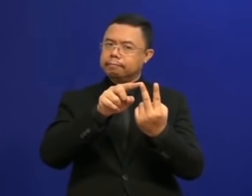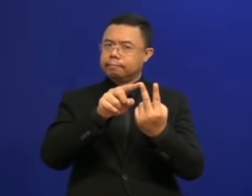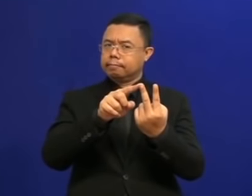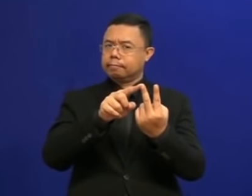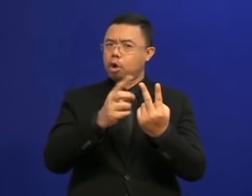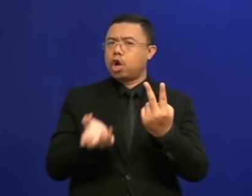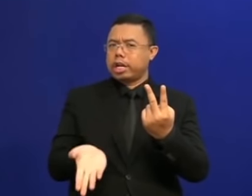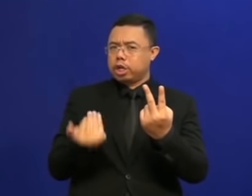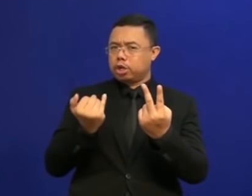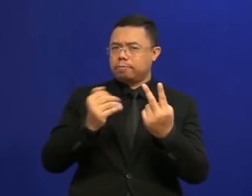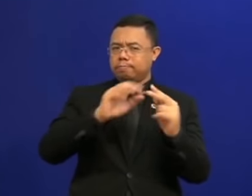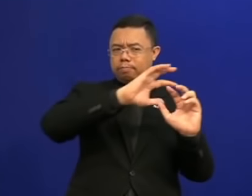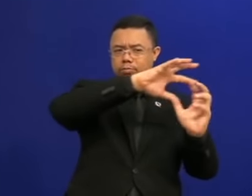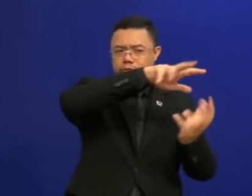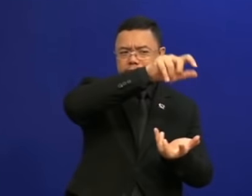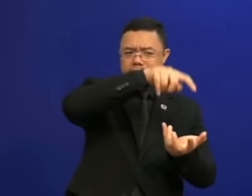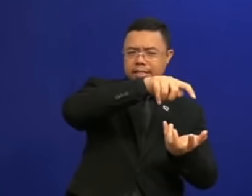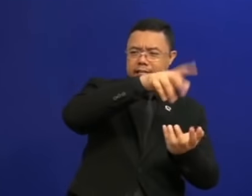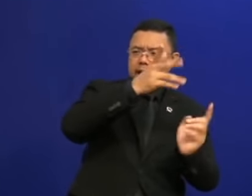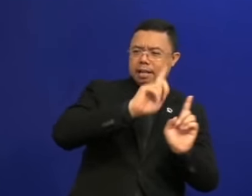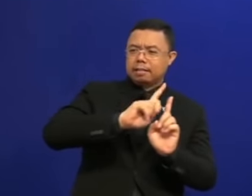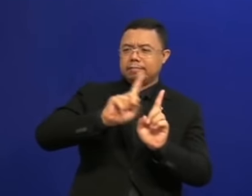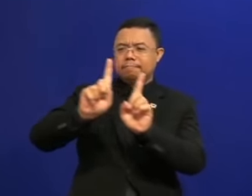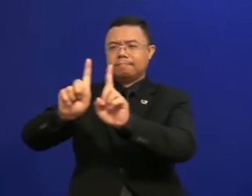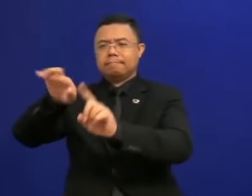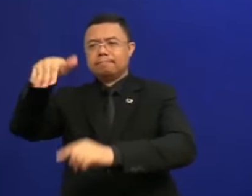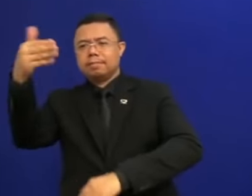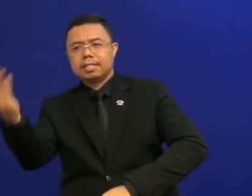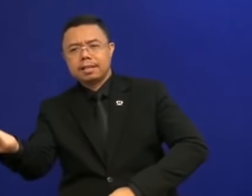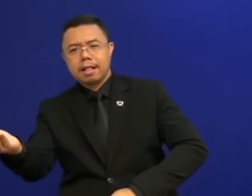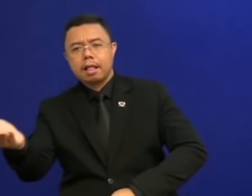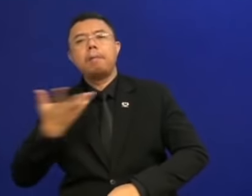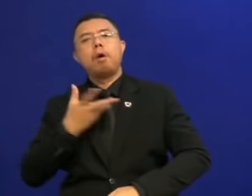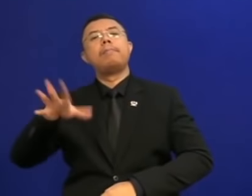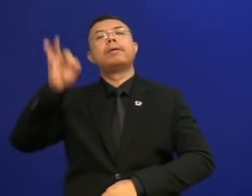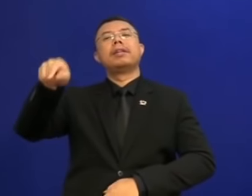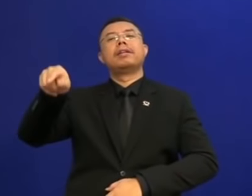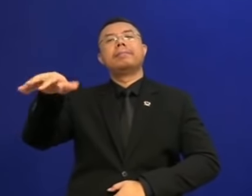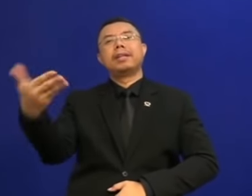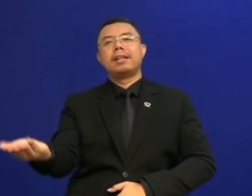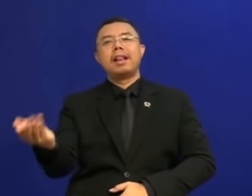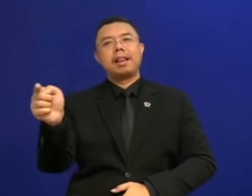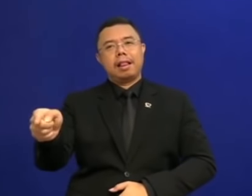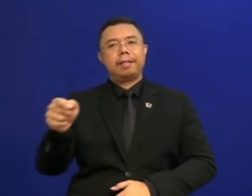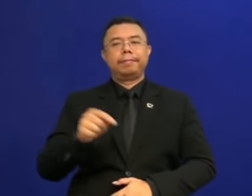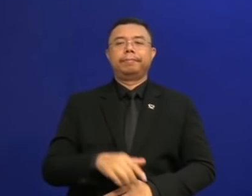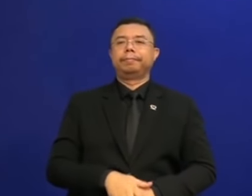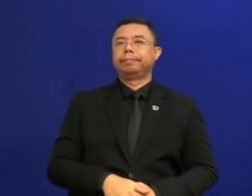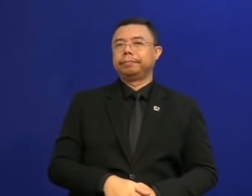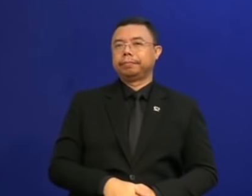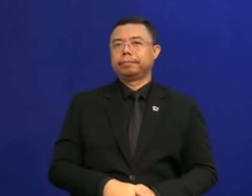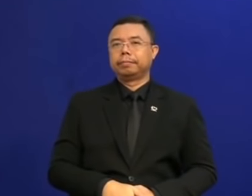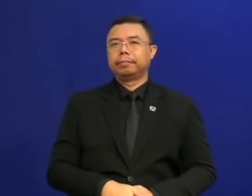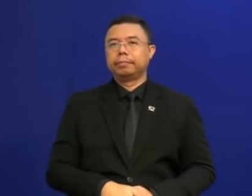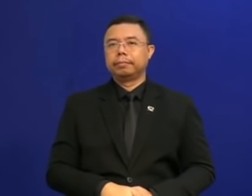ia hidup di bumi ini atau meninggal dunia, dia pilih meninggal dunia, saudara.